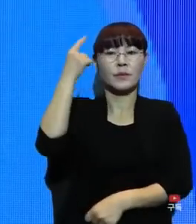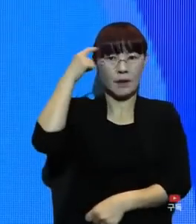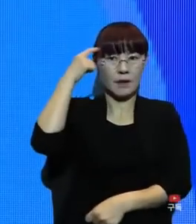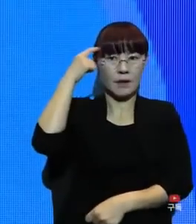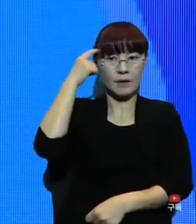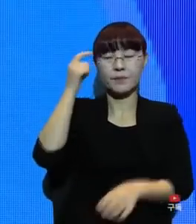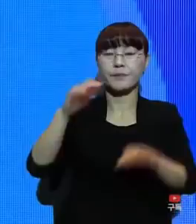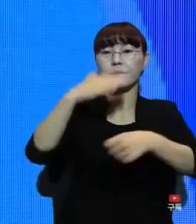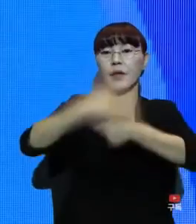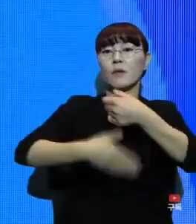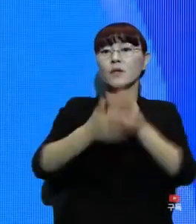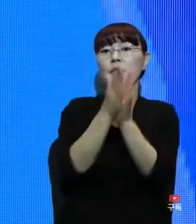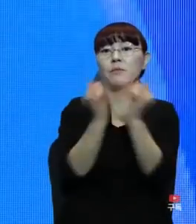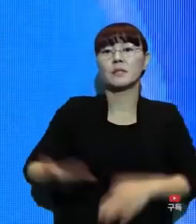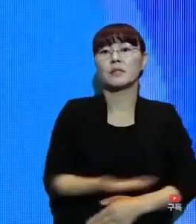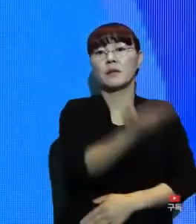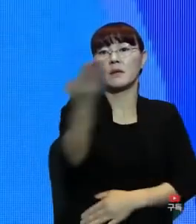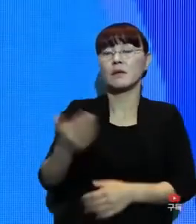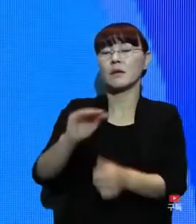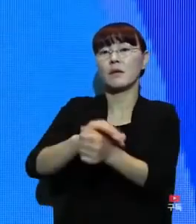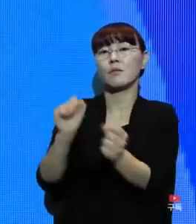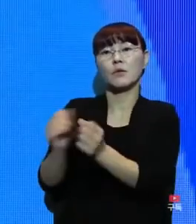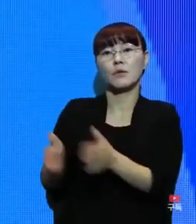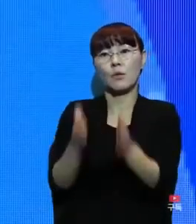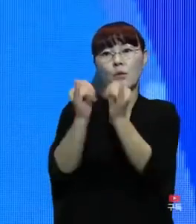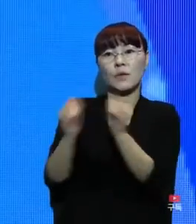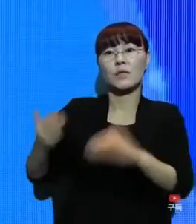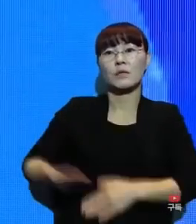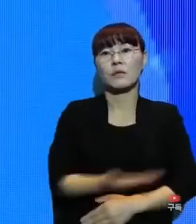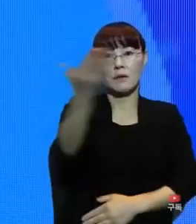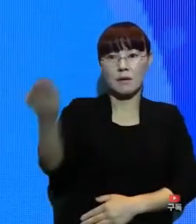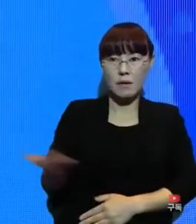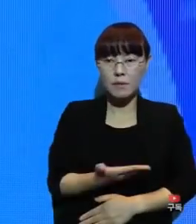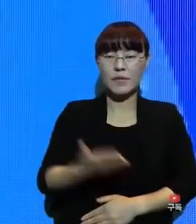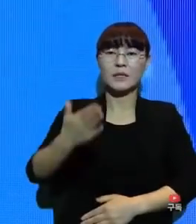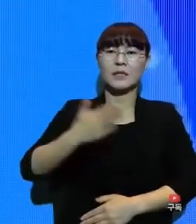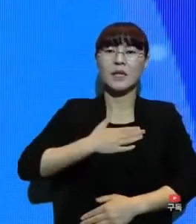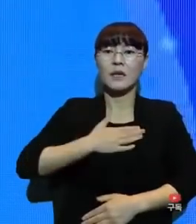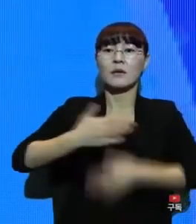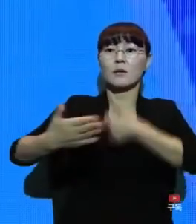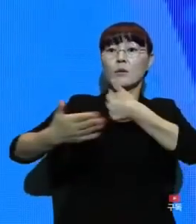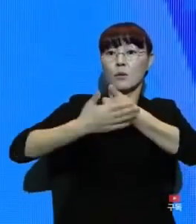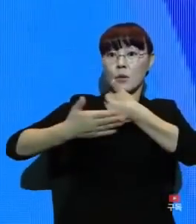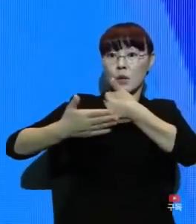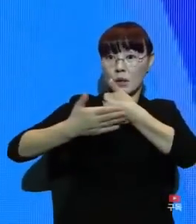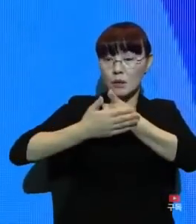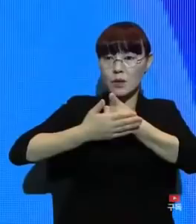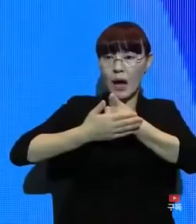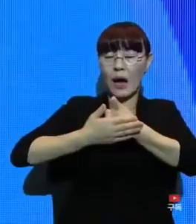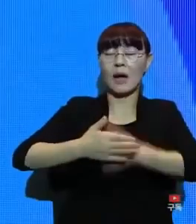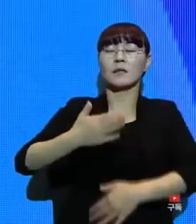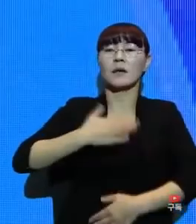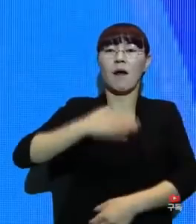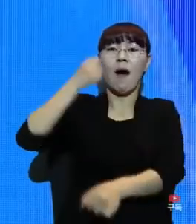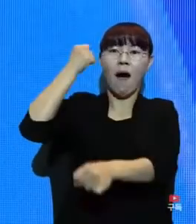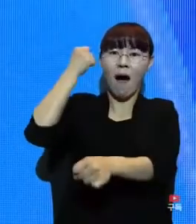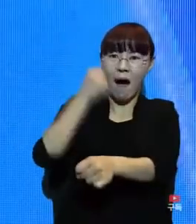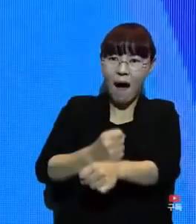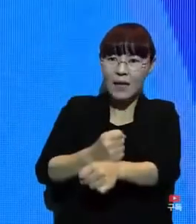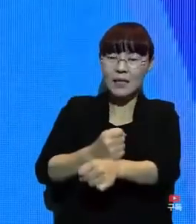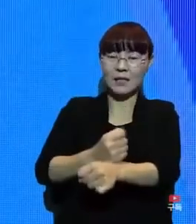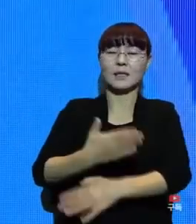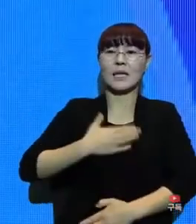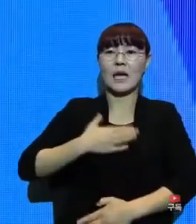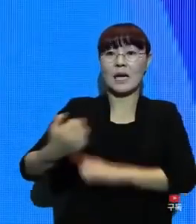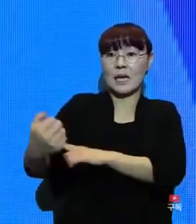105 시민 여러분 그리고 경북 도민 여러분 제게 기회를 주시면 한다는 하는 강력한 을 이런식으로